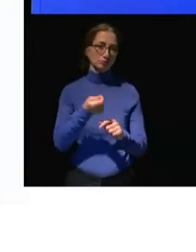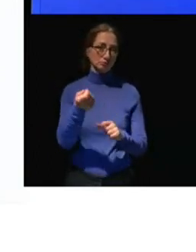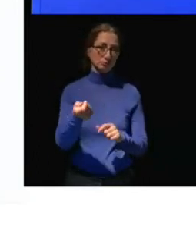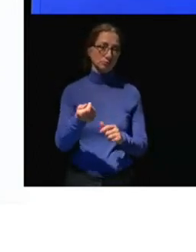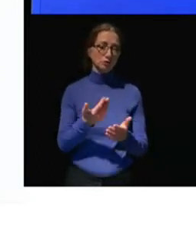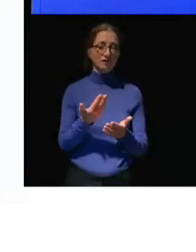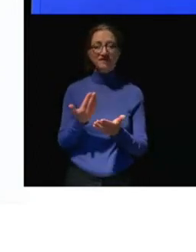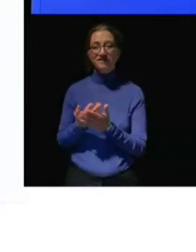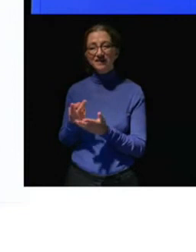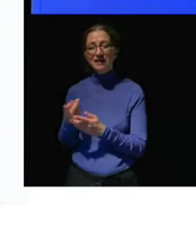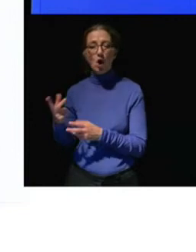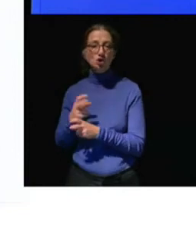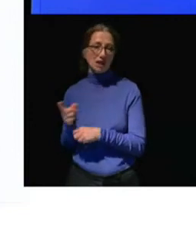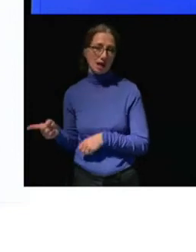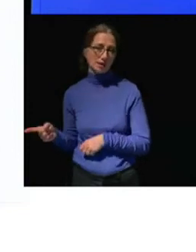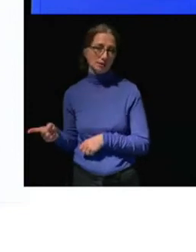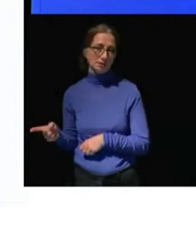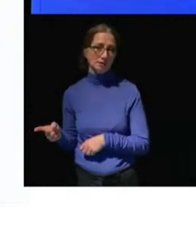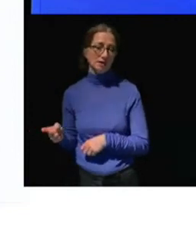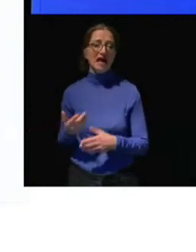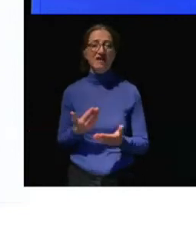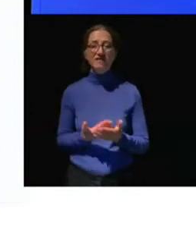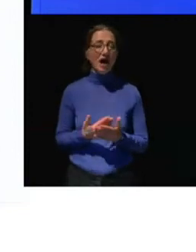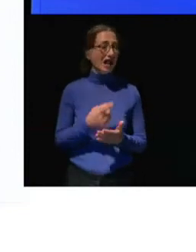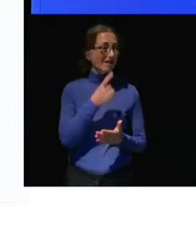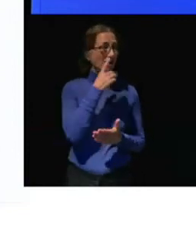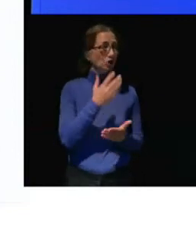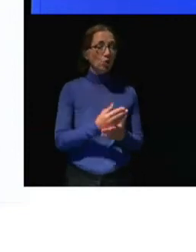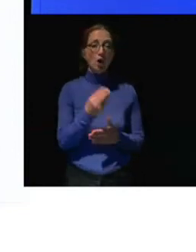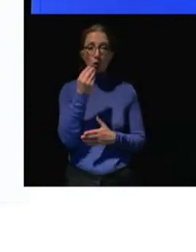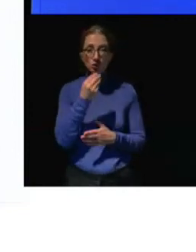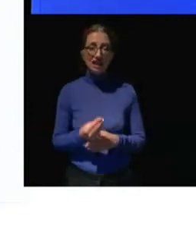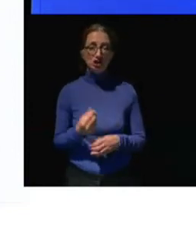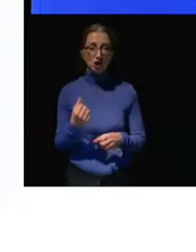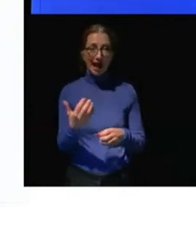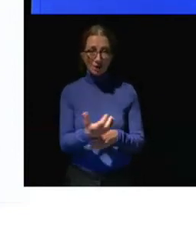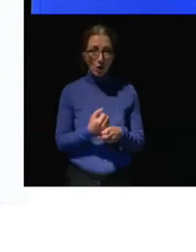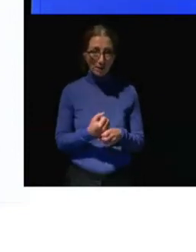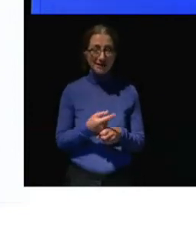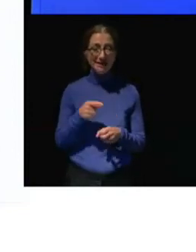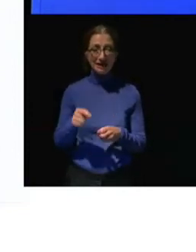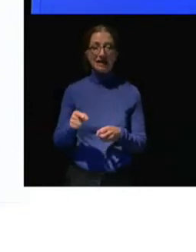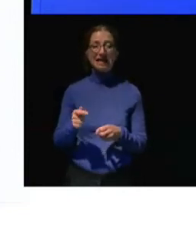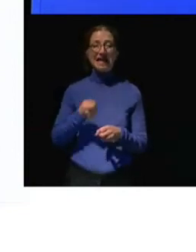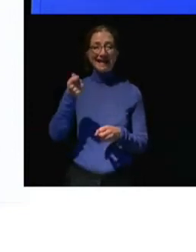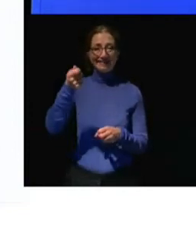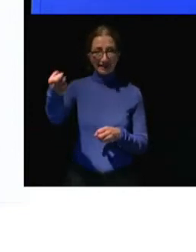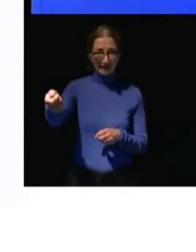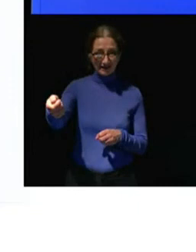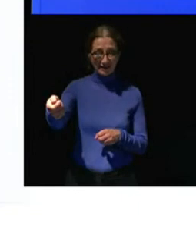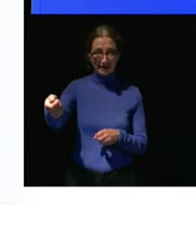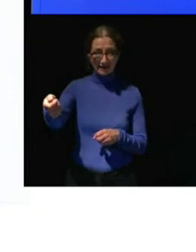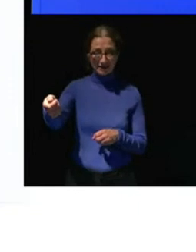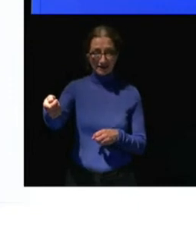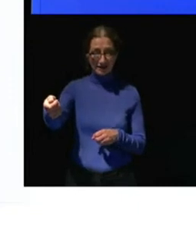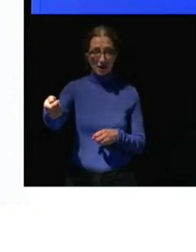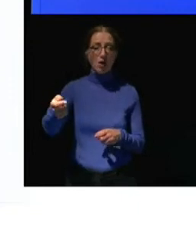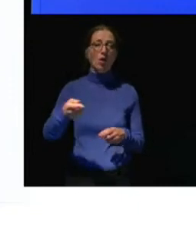aus Österreich gehört haben. Weil wenn quasi nur die künstlerischen Einkommen in der KSK zählen und die dann in die Rentenversicherung